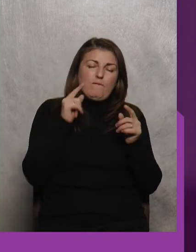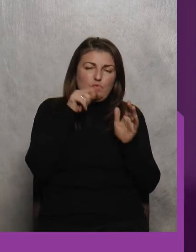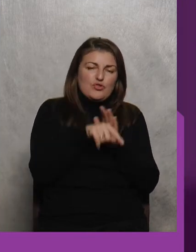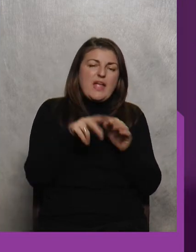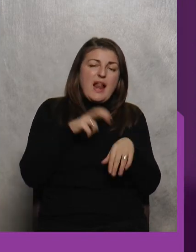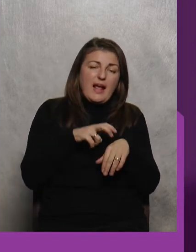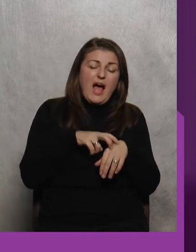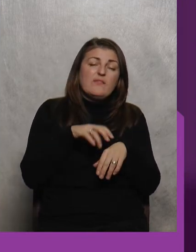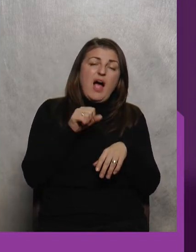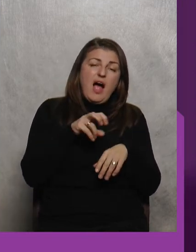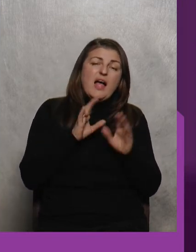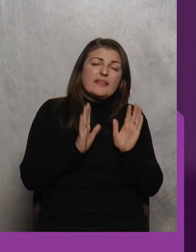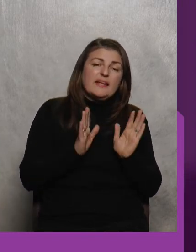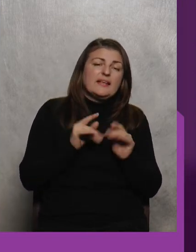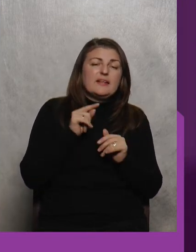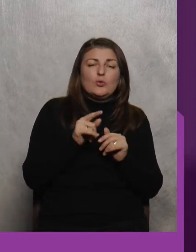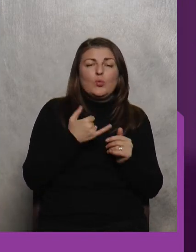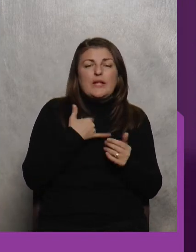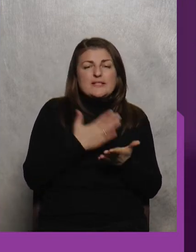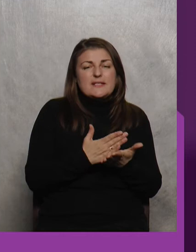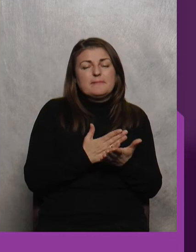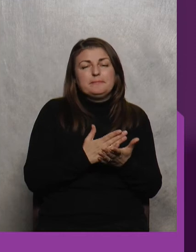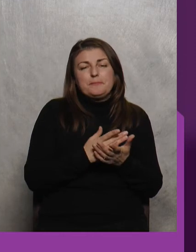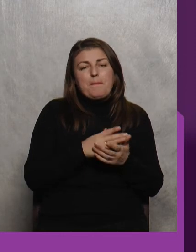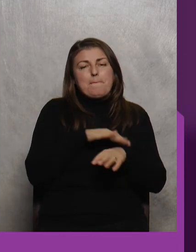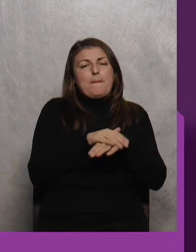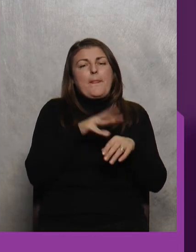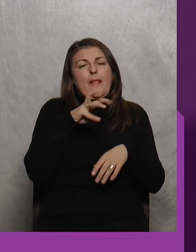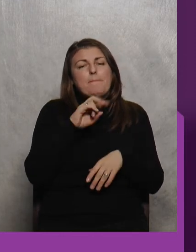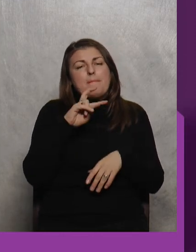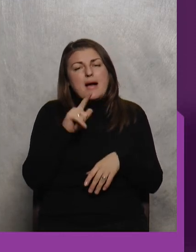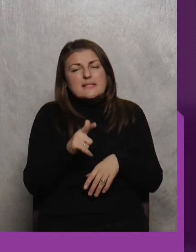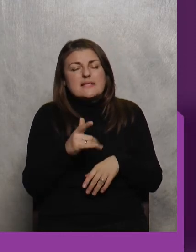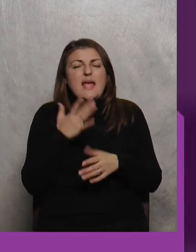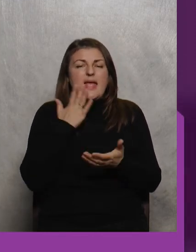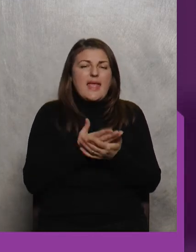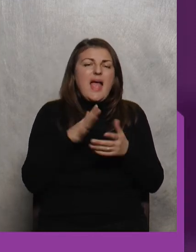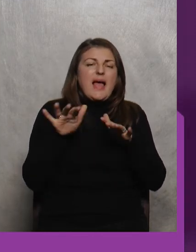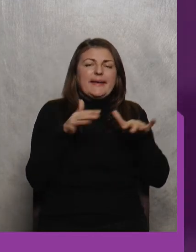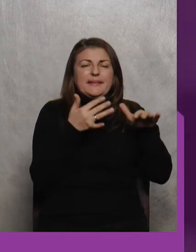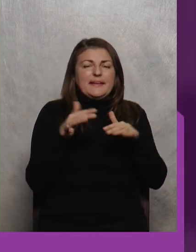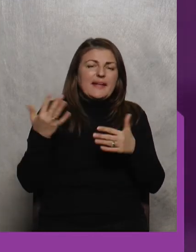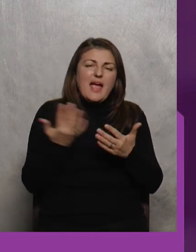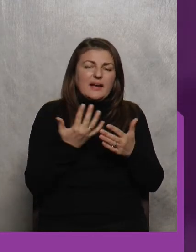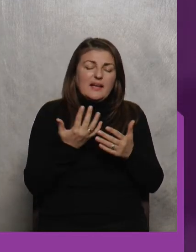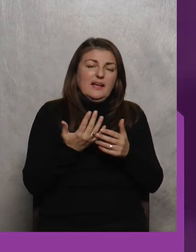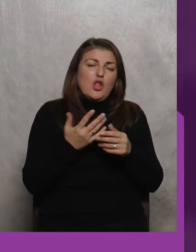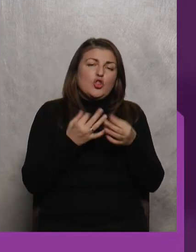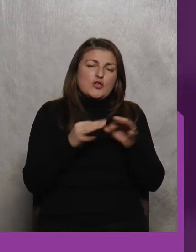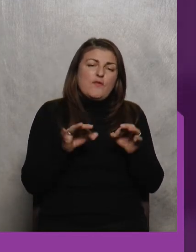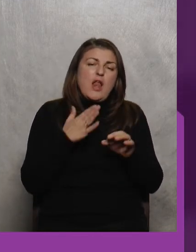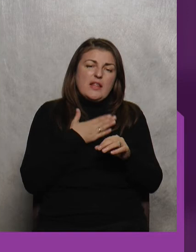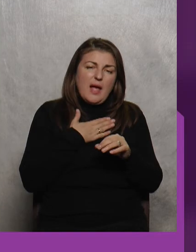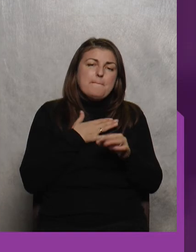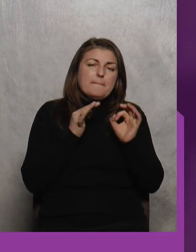а тільки там в нас є мазі, є рідини, які дозволяють